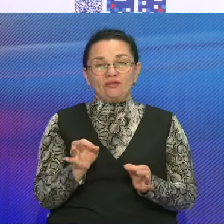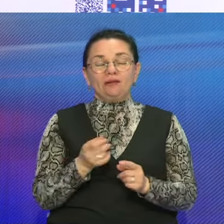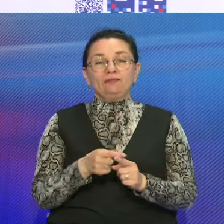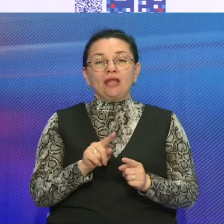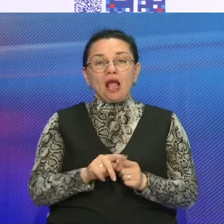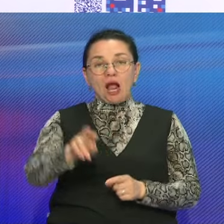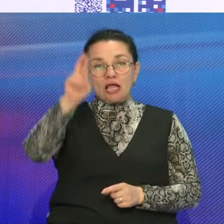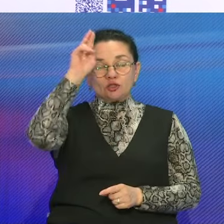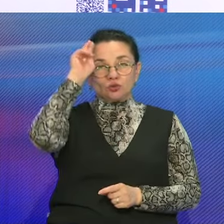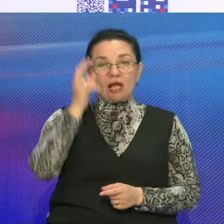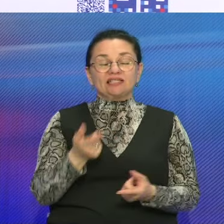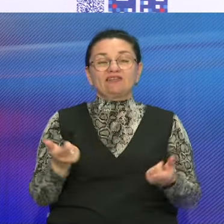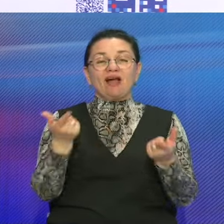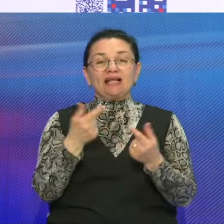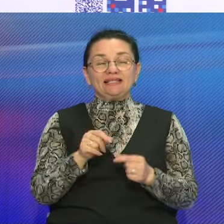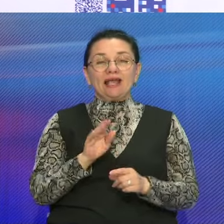Государство, где